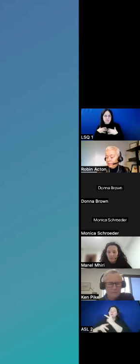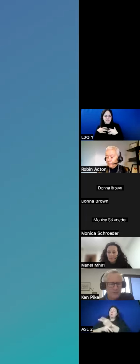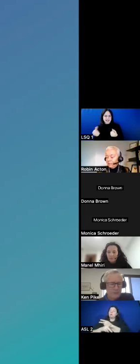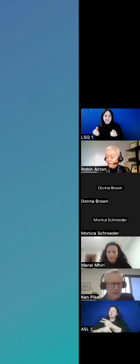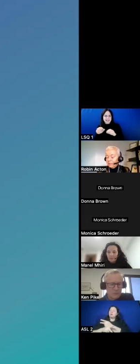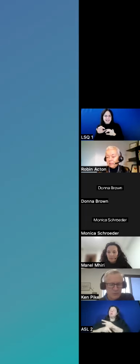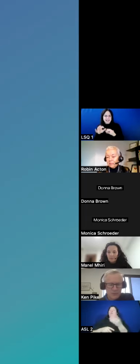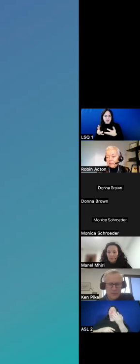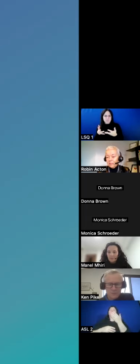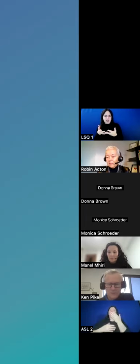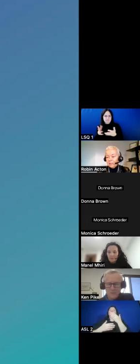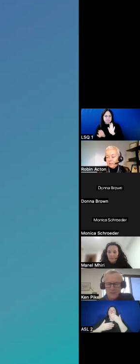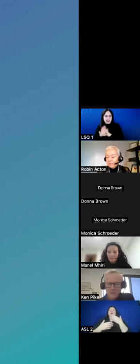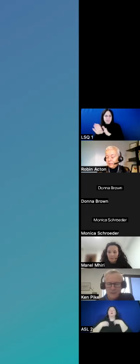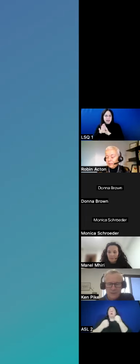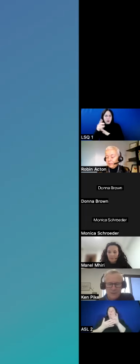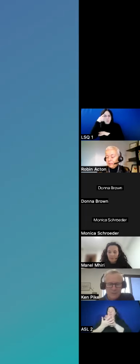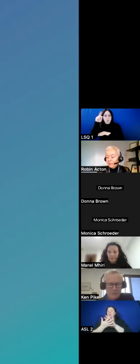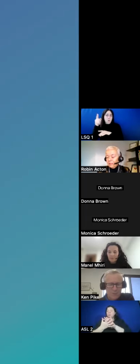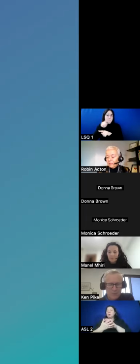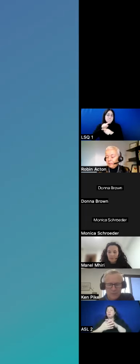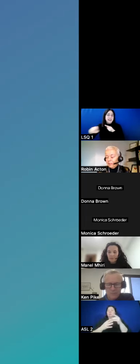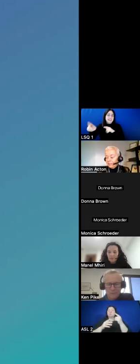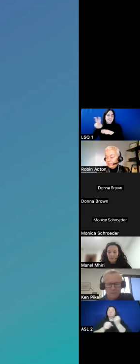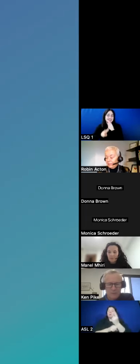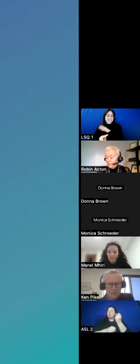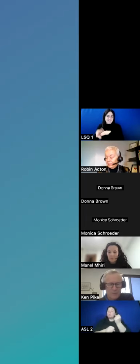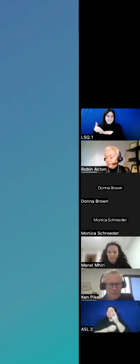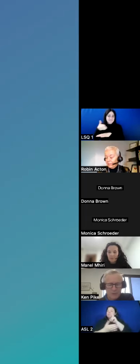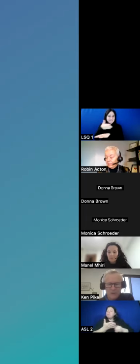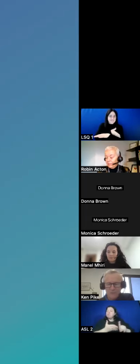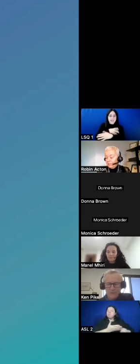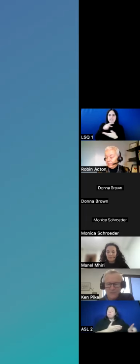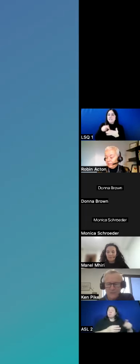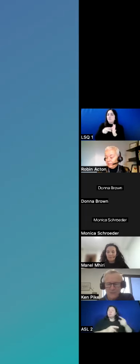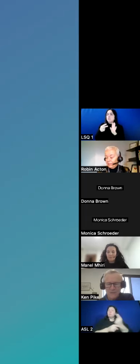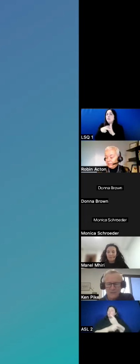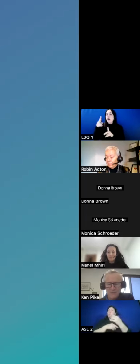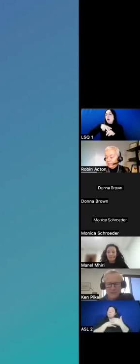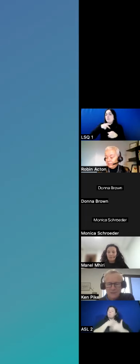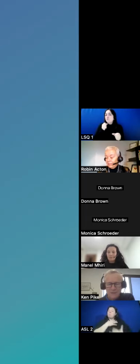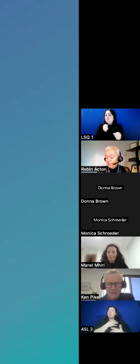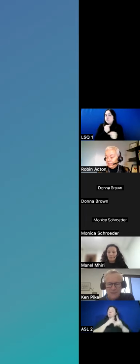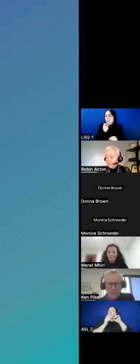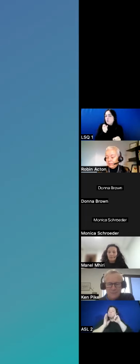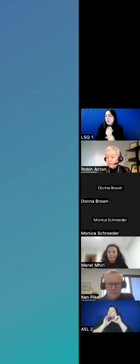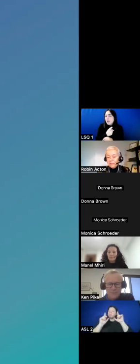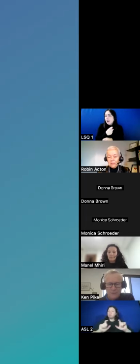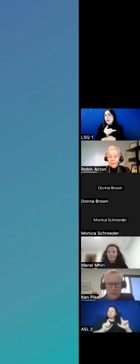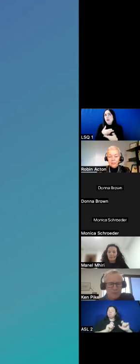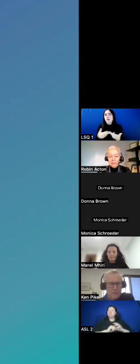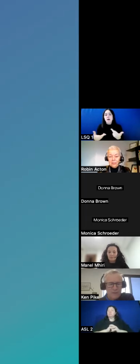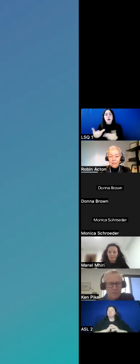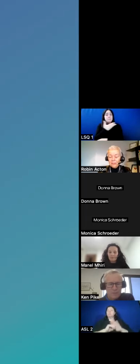soins préventifs? Des rendez-vous annuels, prises de sang annuelles, tout